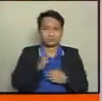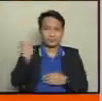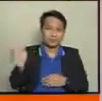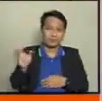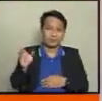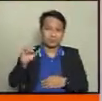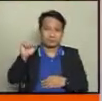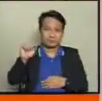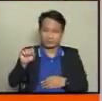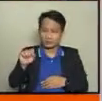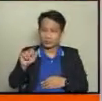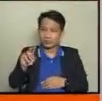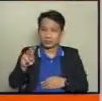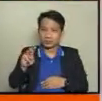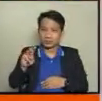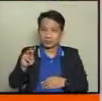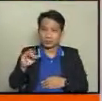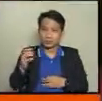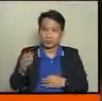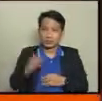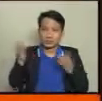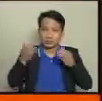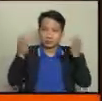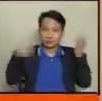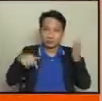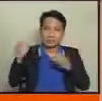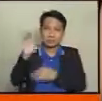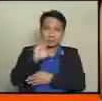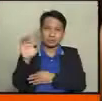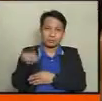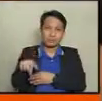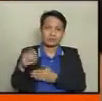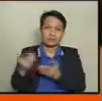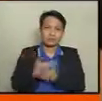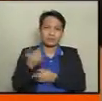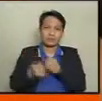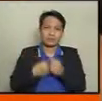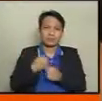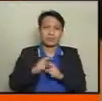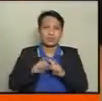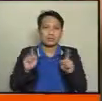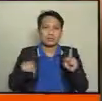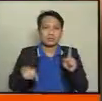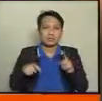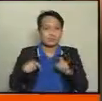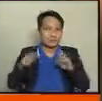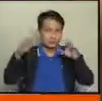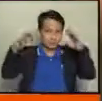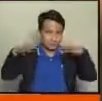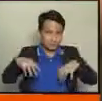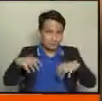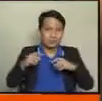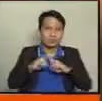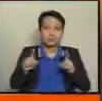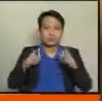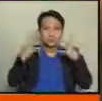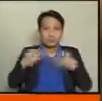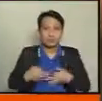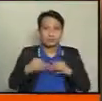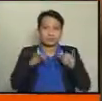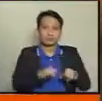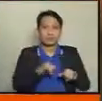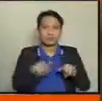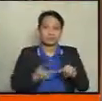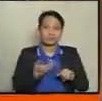sila ng Samar. Doon sila dapat magse-celebrate ng kanilang Pasko at bagong taon. Pero dahil sa bagyong Ursula, ay desidido na silang dito